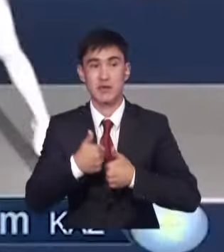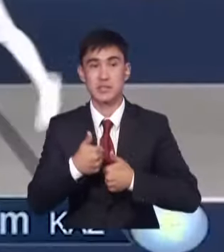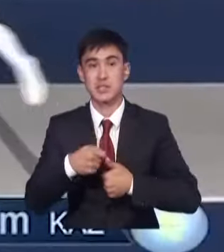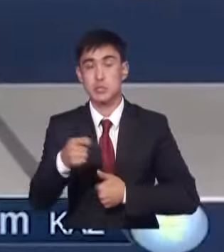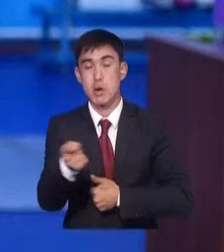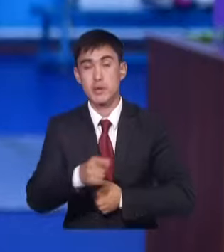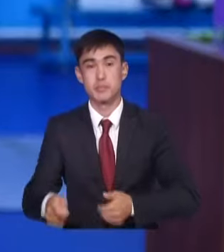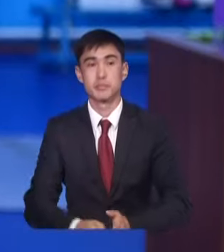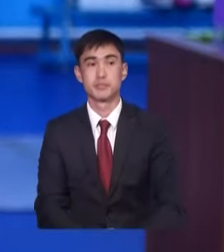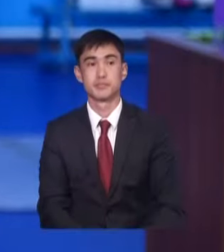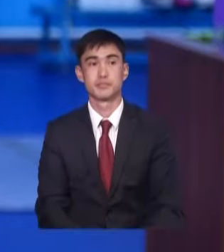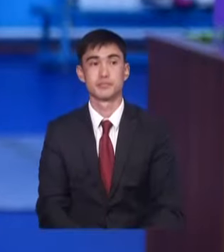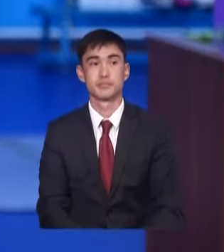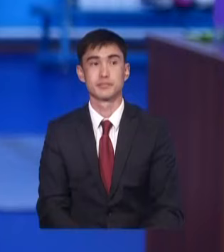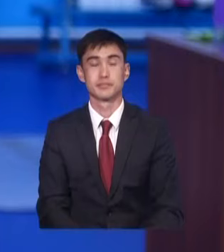На